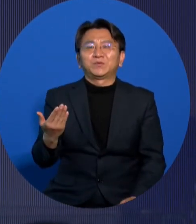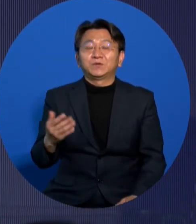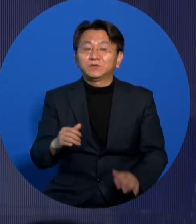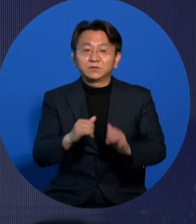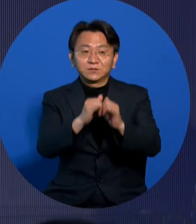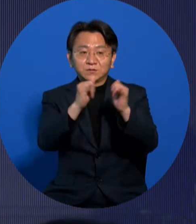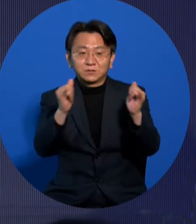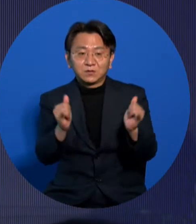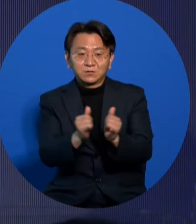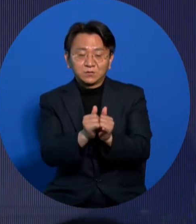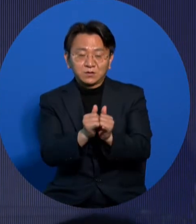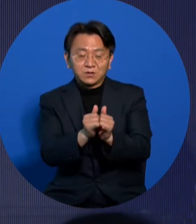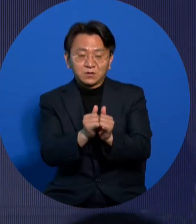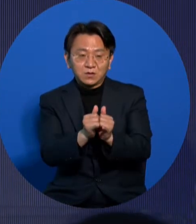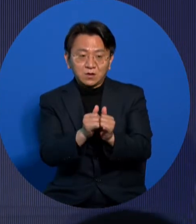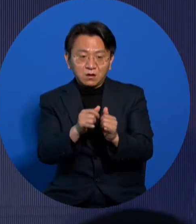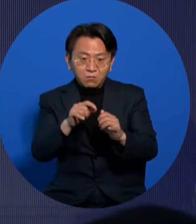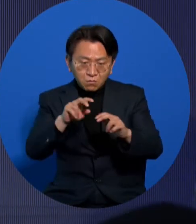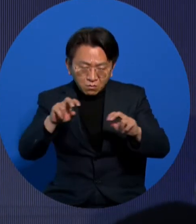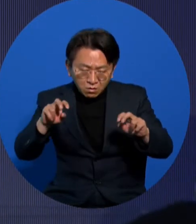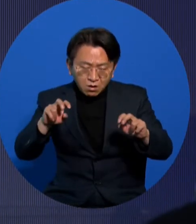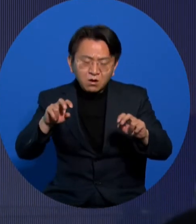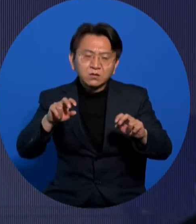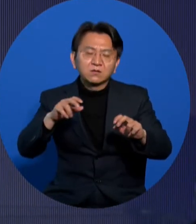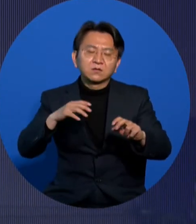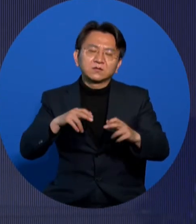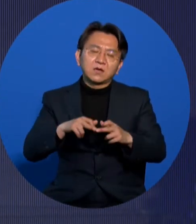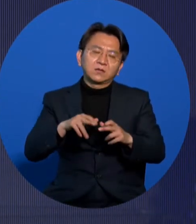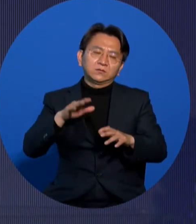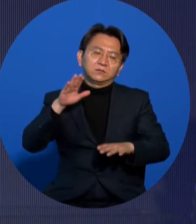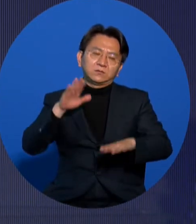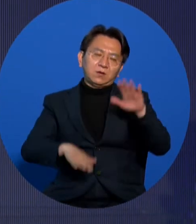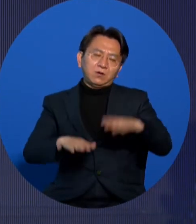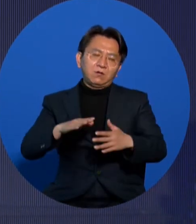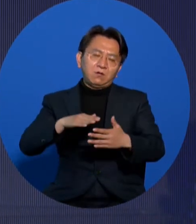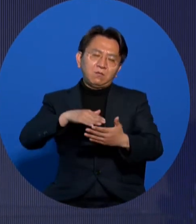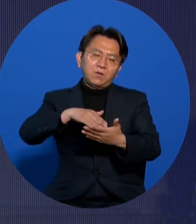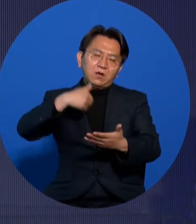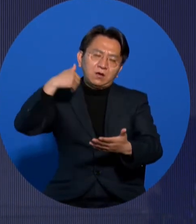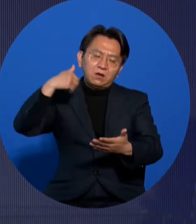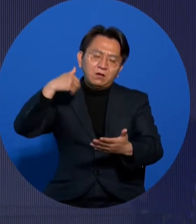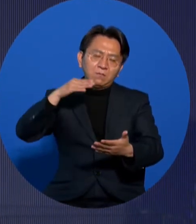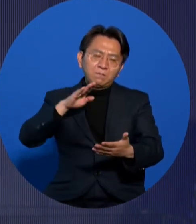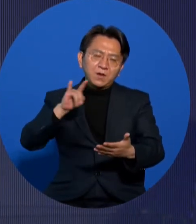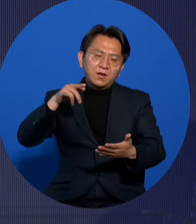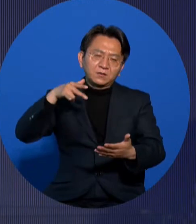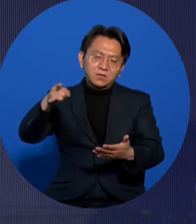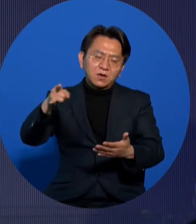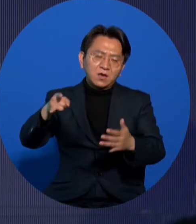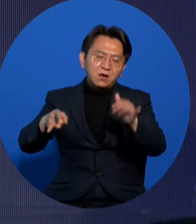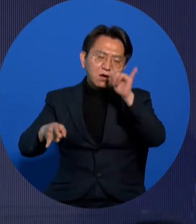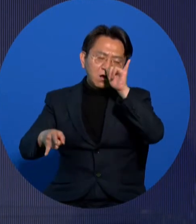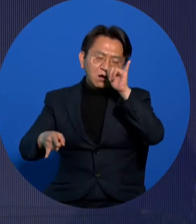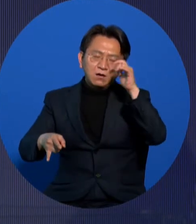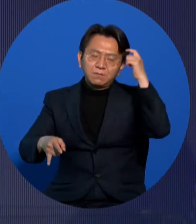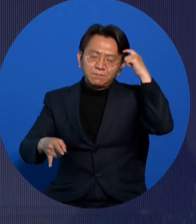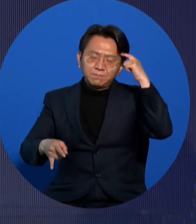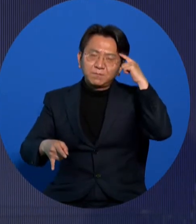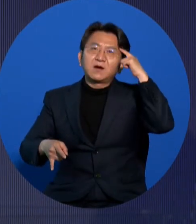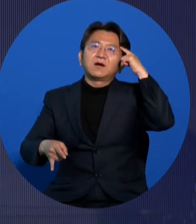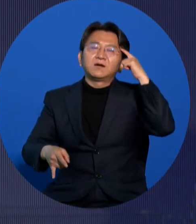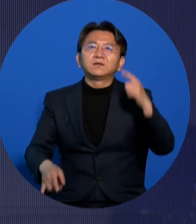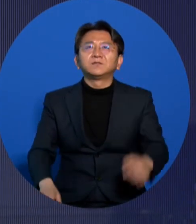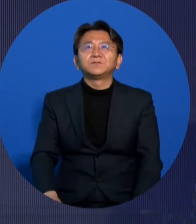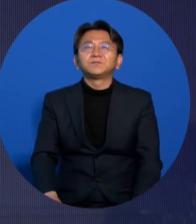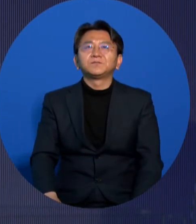사회에서 차별과 배제 속에 장애인들이 살아왔구나 이런 것들을 많이 느꼈습니다. 한